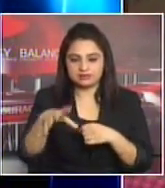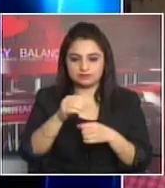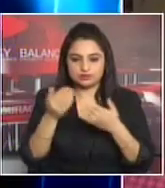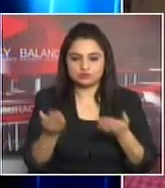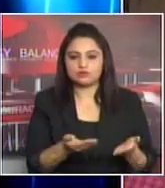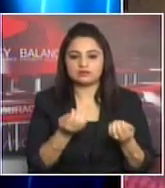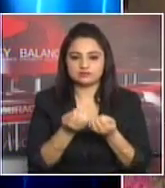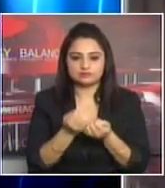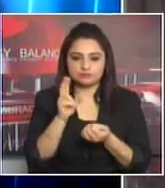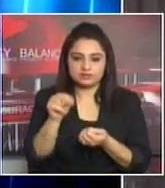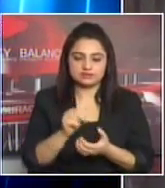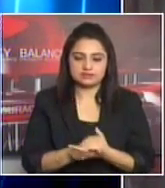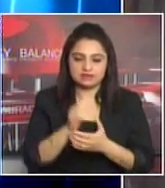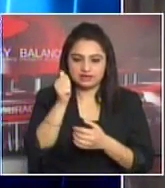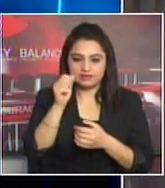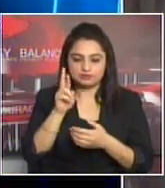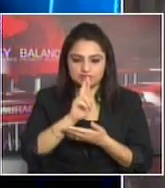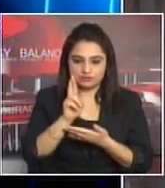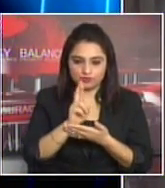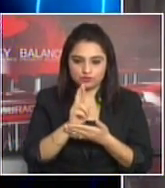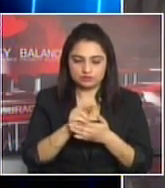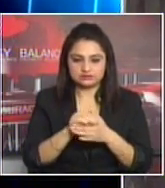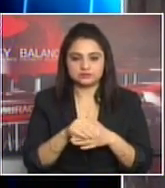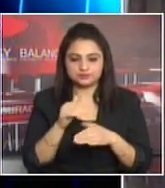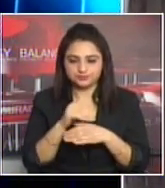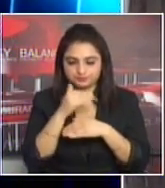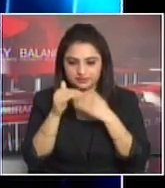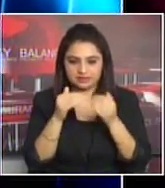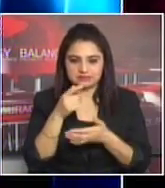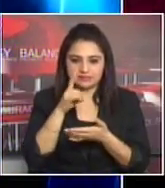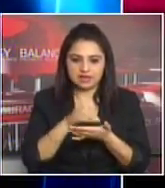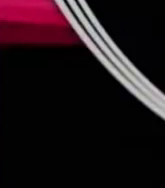स्वागत गर्नै पर्छ। एबिसी रिपोर्टर विकास डाँगी, दाङ।